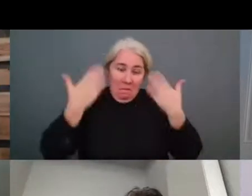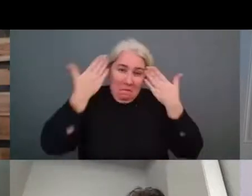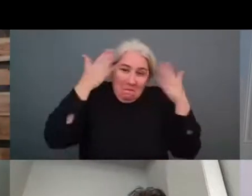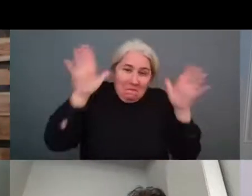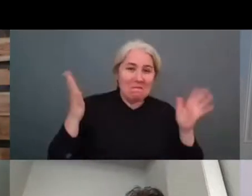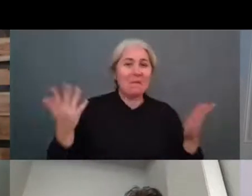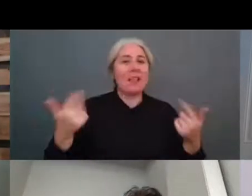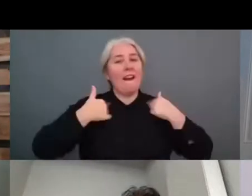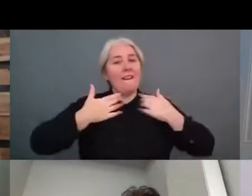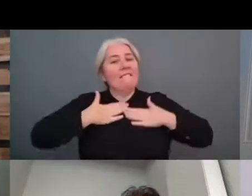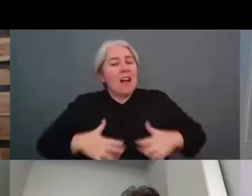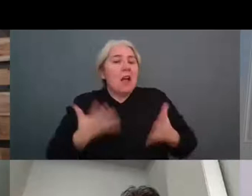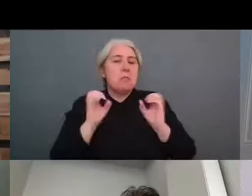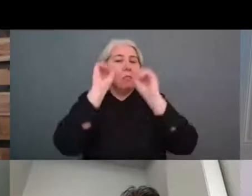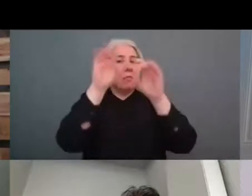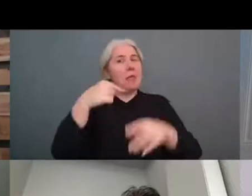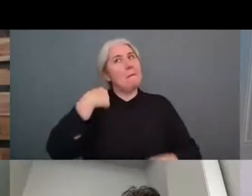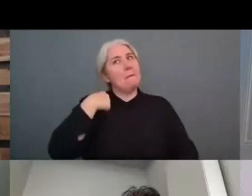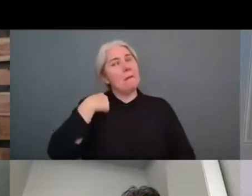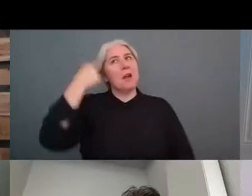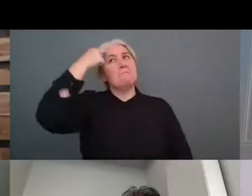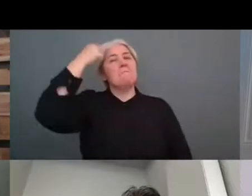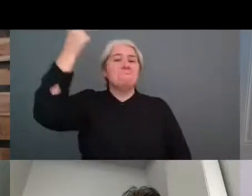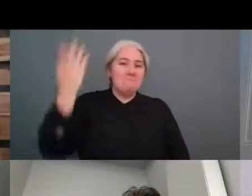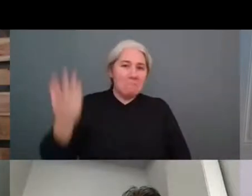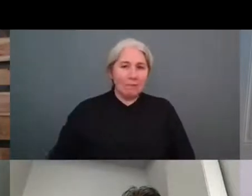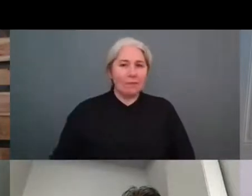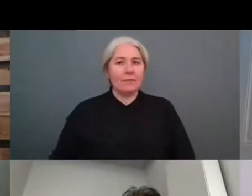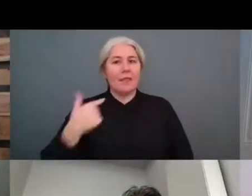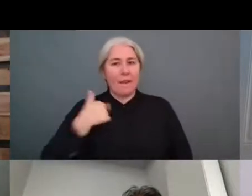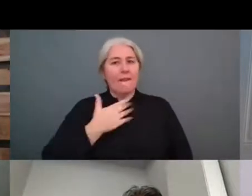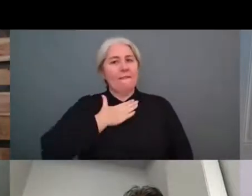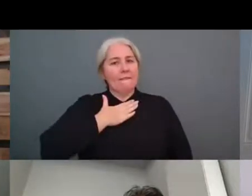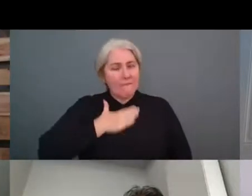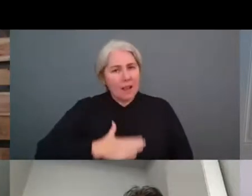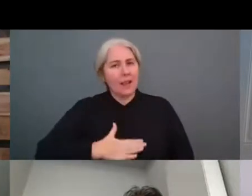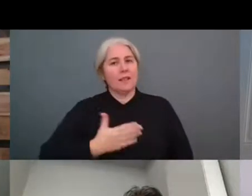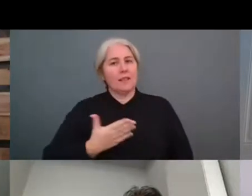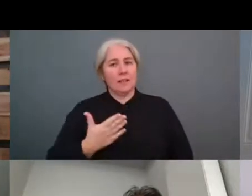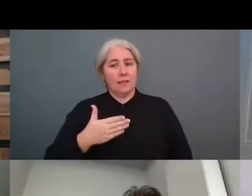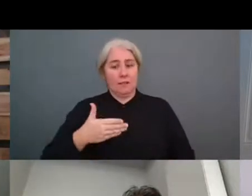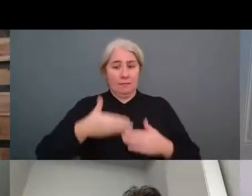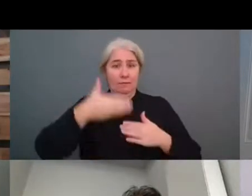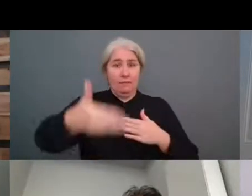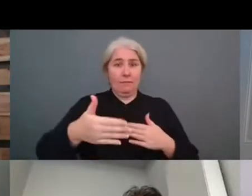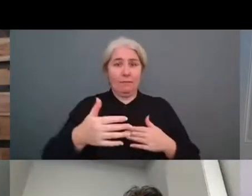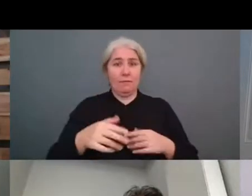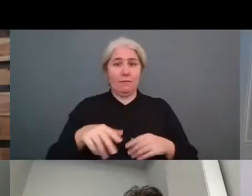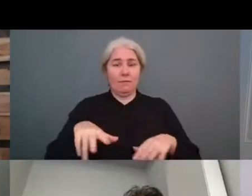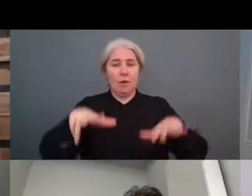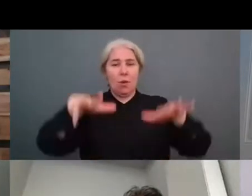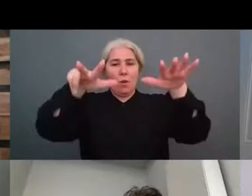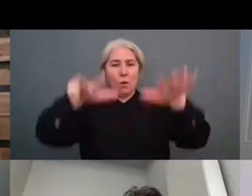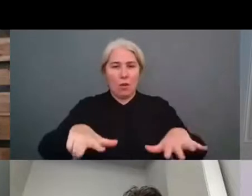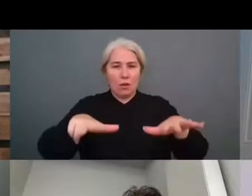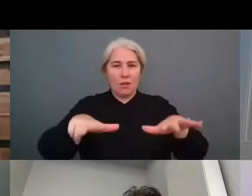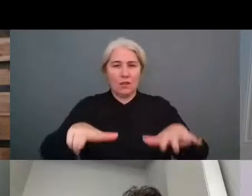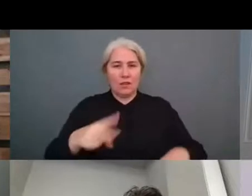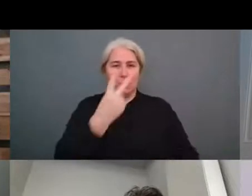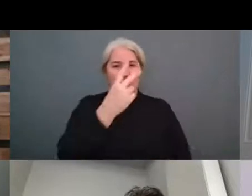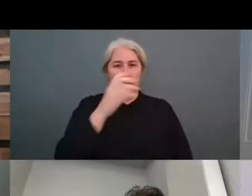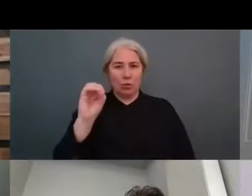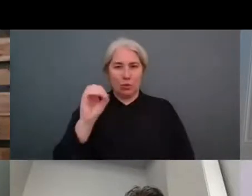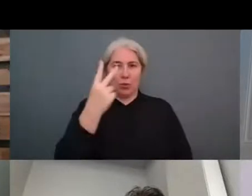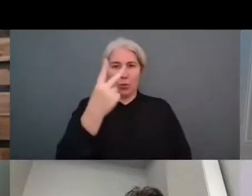traverser à la nage en totale autonomie avec deux autres personnes maléa mettait là une ancienne nageuse olympique et mathieu bidwood qui est